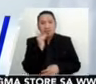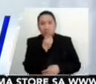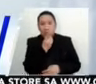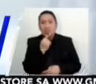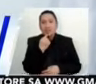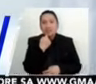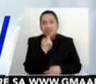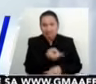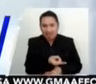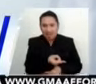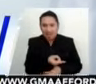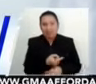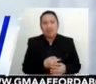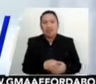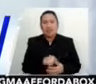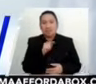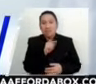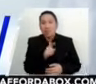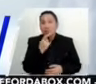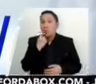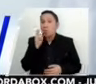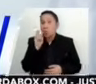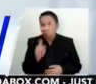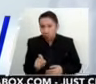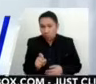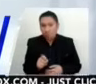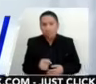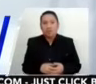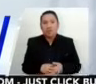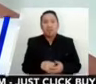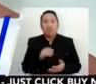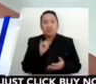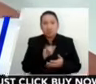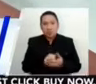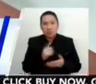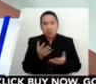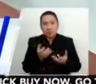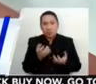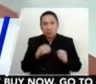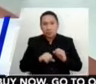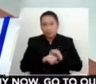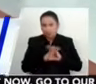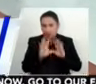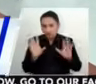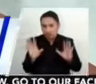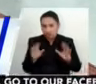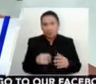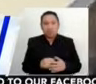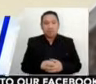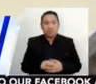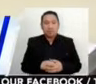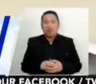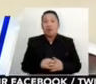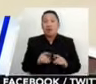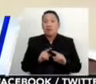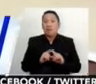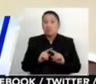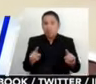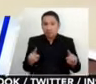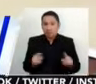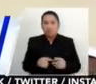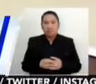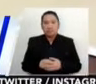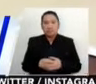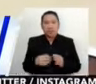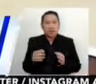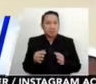mastermind. Siya yung nag-utos. So, yan ang gusto naming i-clarify. Pero paglilinaw ni Santiago, hindi naman ibig